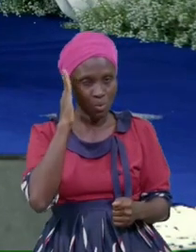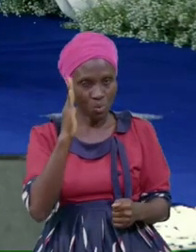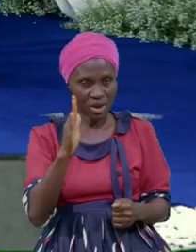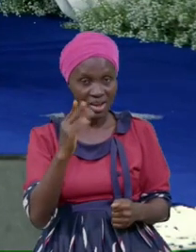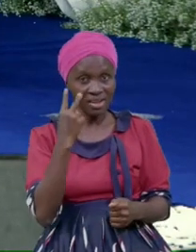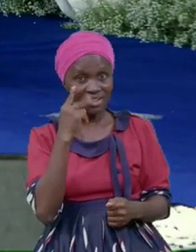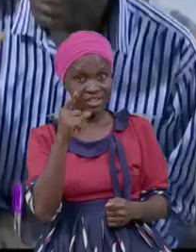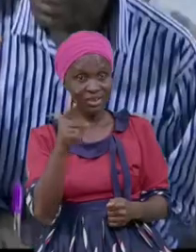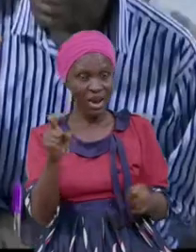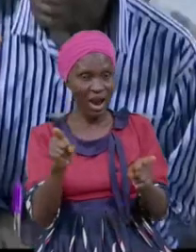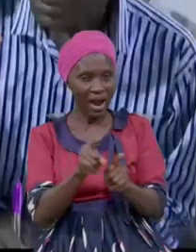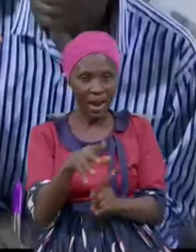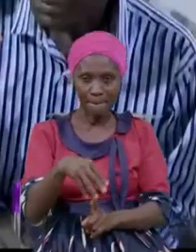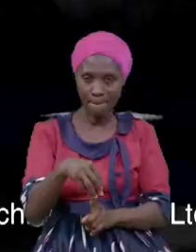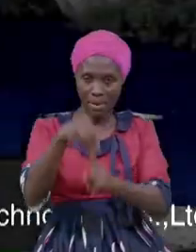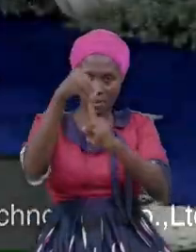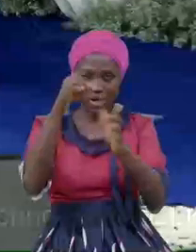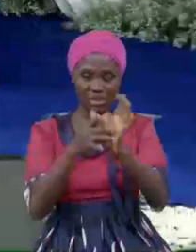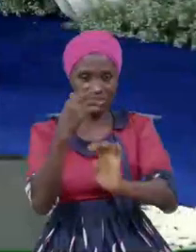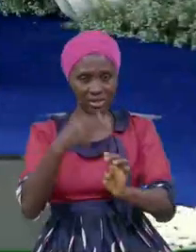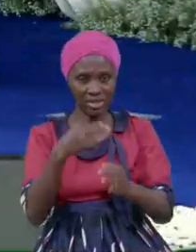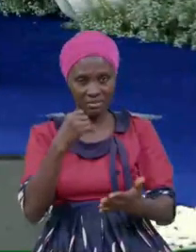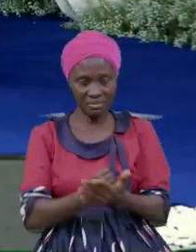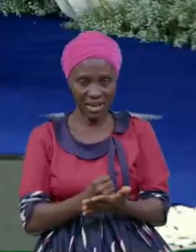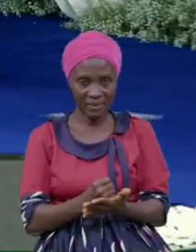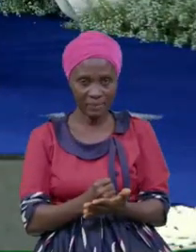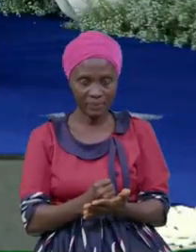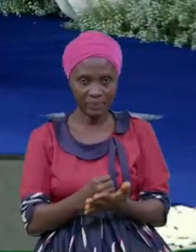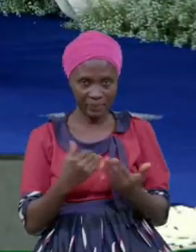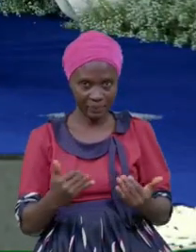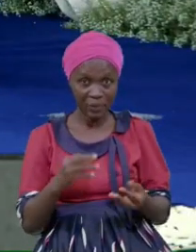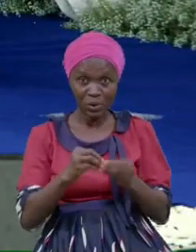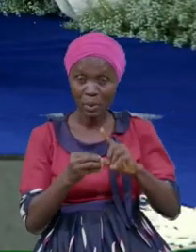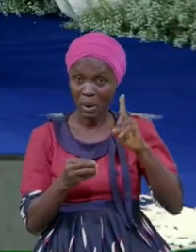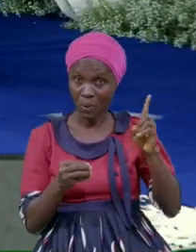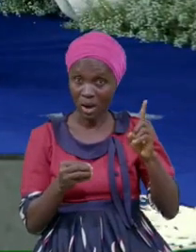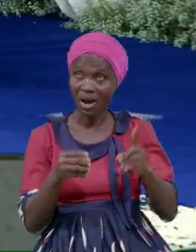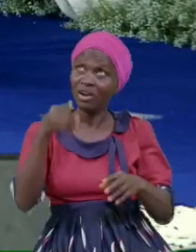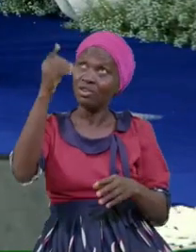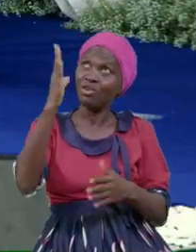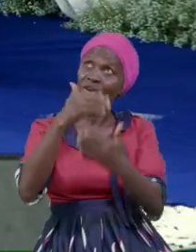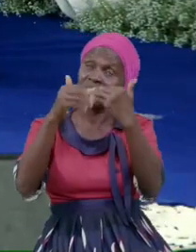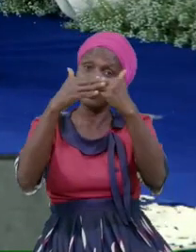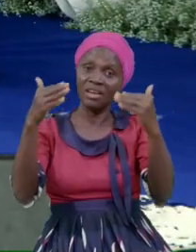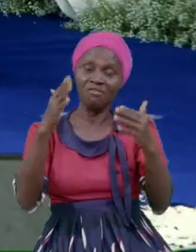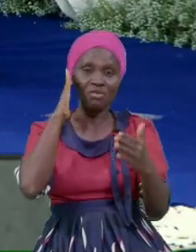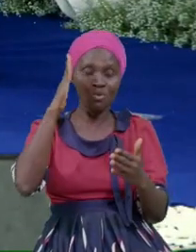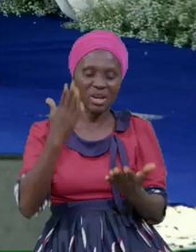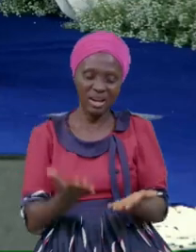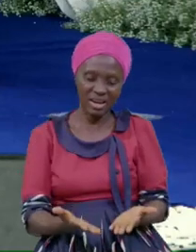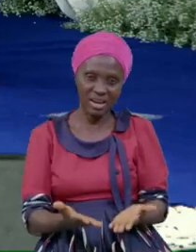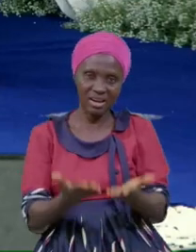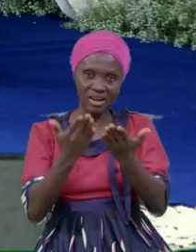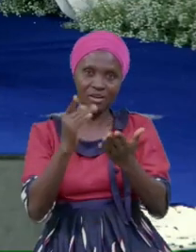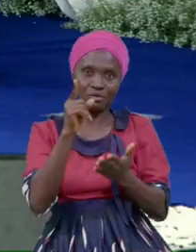te verra et tu seras particulier. Premièrement, Dieu qui est au ciel va te voir